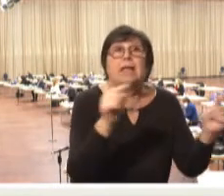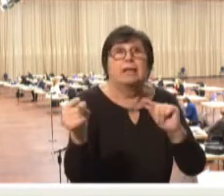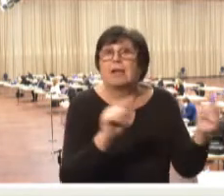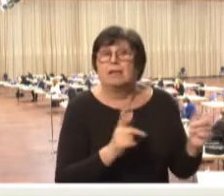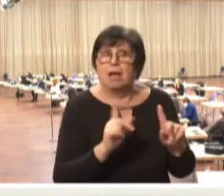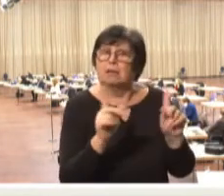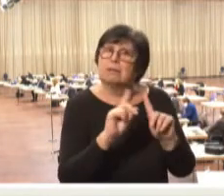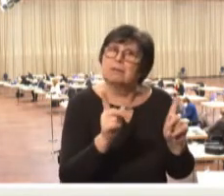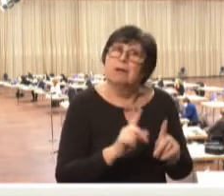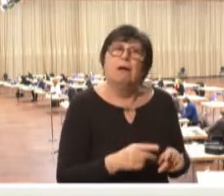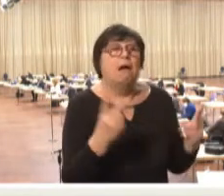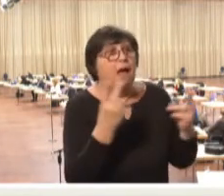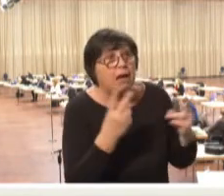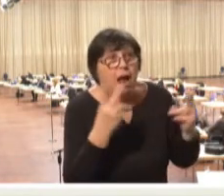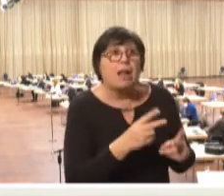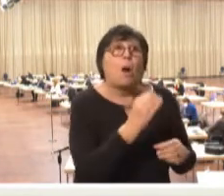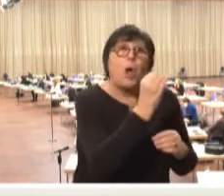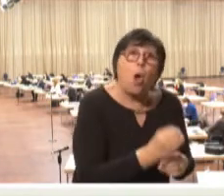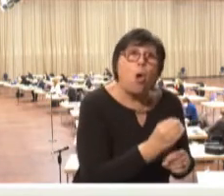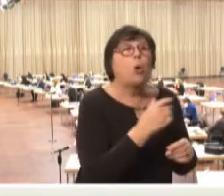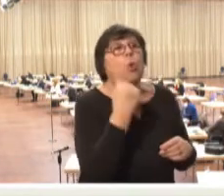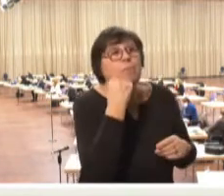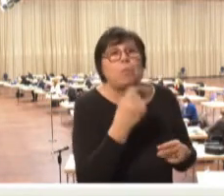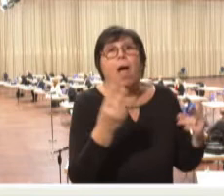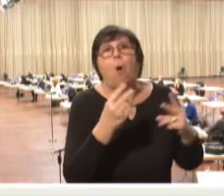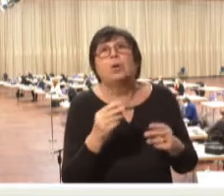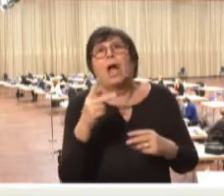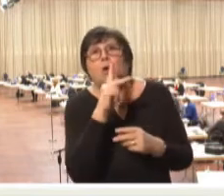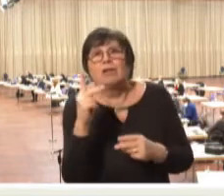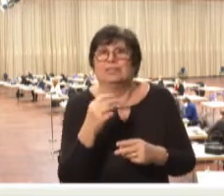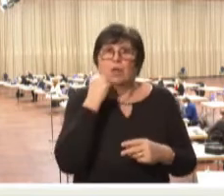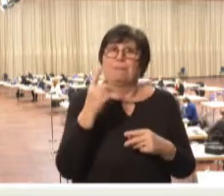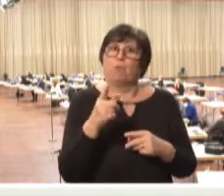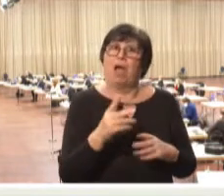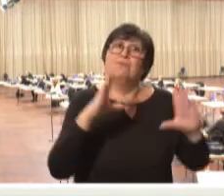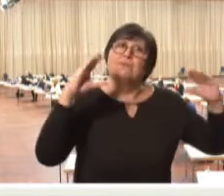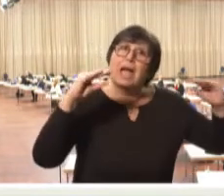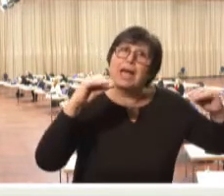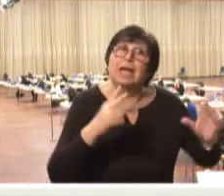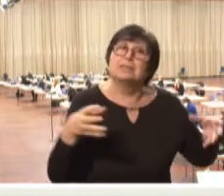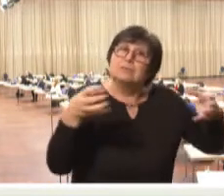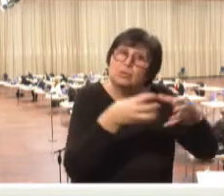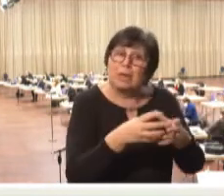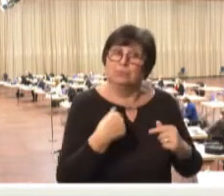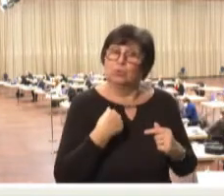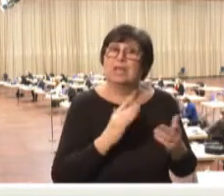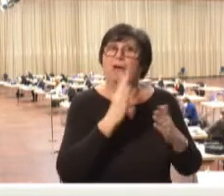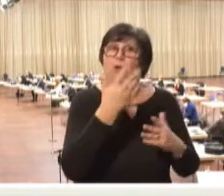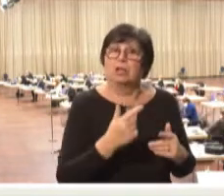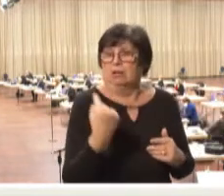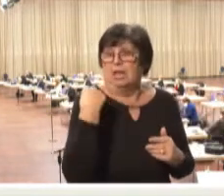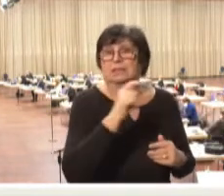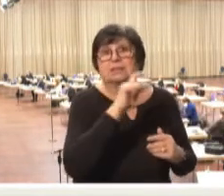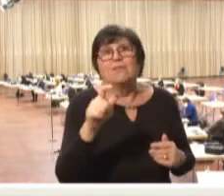die konventionellen noch die Ökolandbaubetriebe. Wir reden miteinander. Das ist ja unser großer Erfolg. Und ich hatte in der letzten Woche